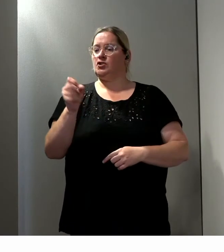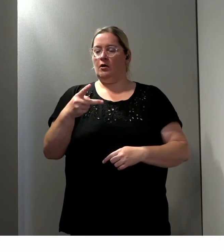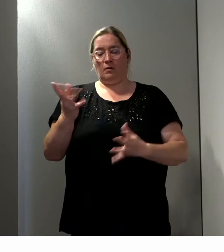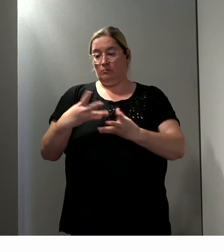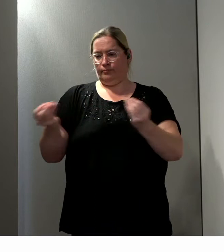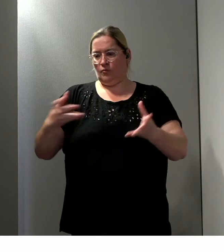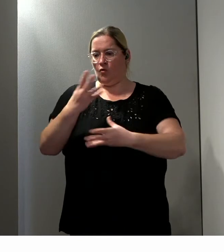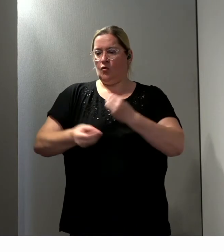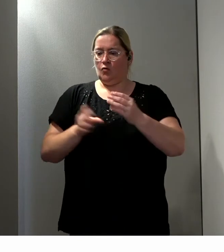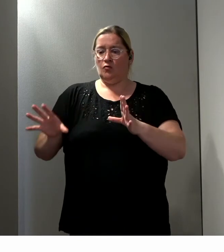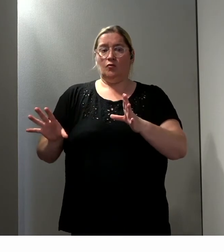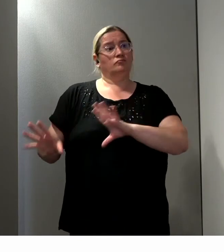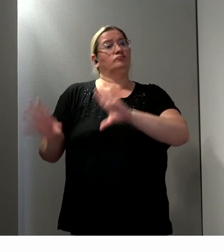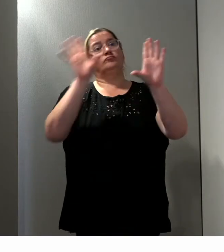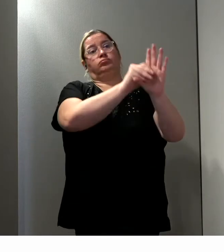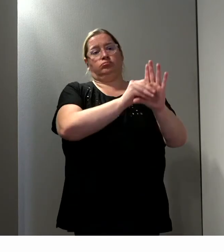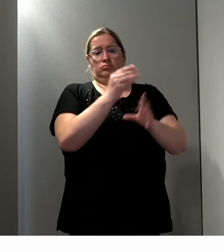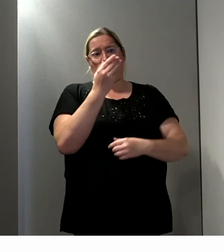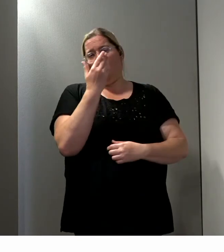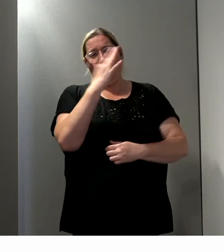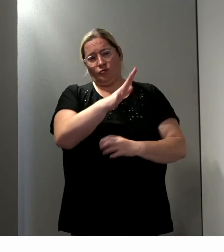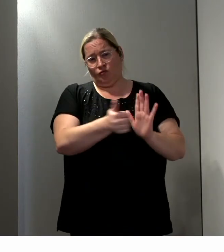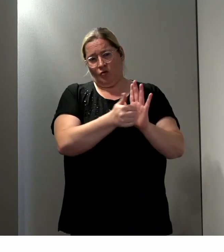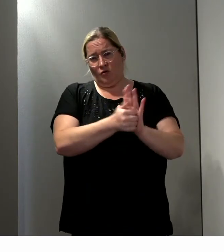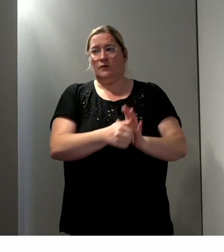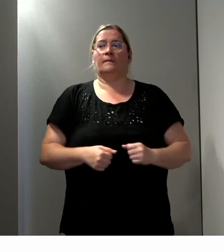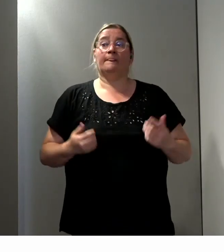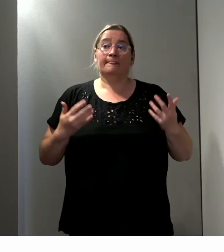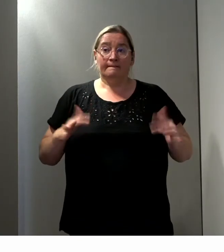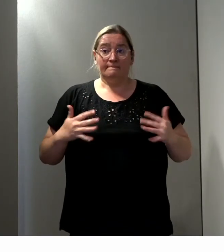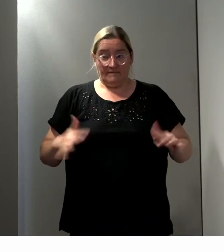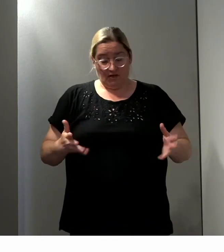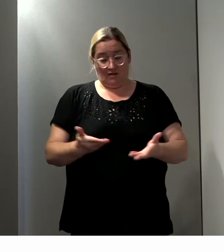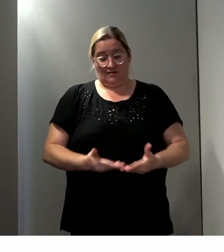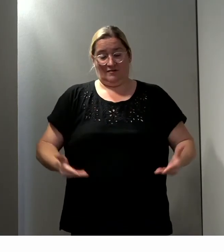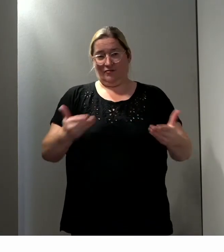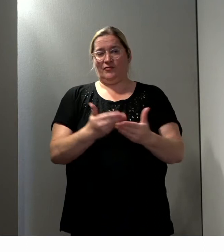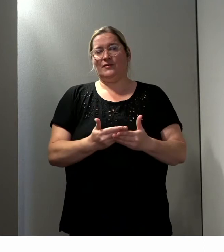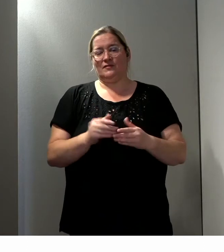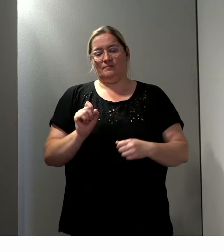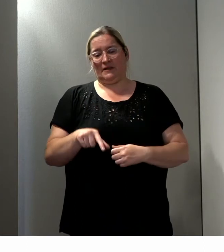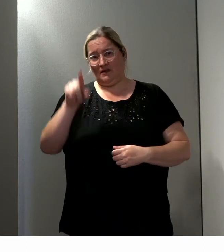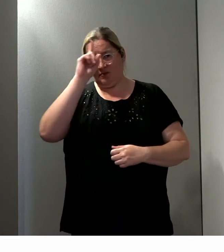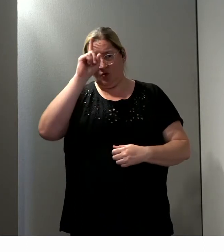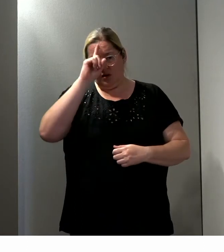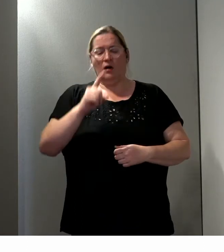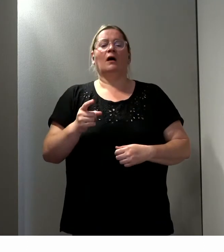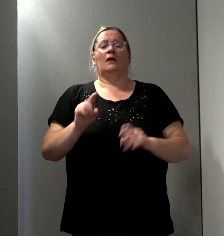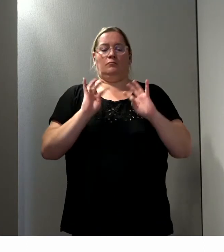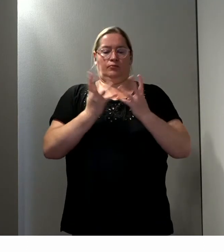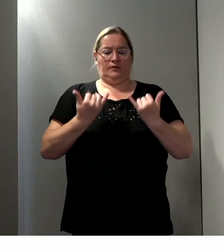se déplacent pour être utiles ailleurs. Ça serait évidemment une grande fierté. Et d'ailleurs, c'est déjà le cas, puisque autour de cette table et également au